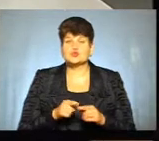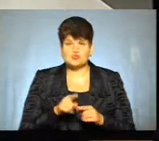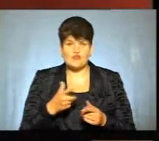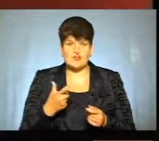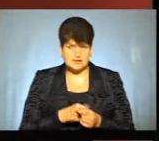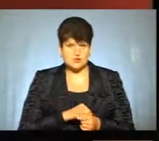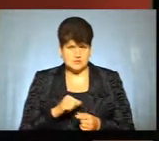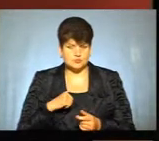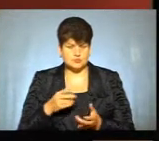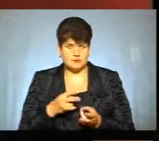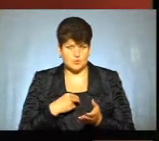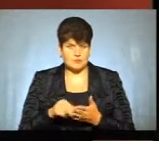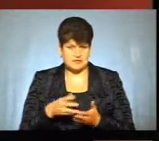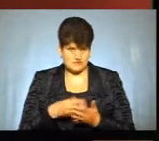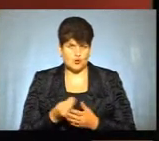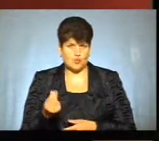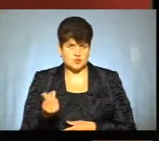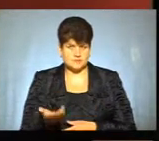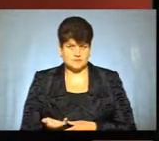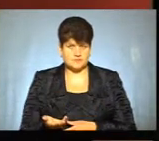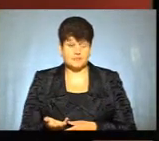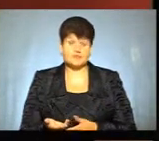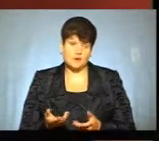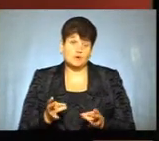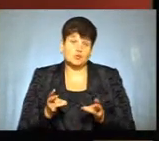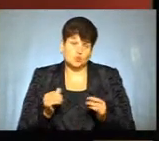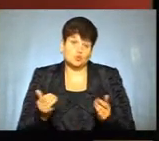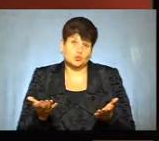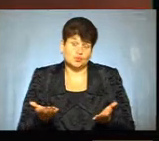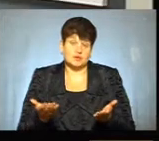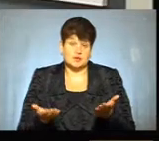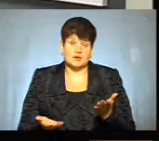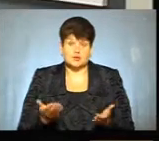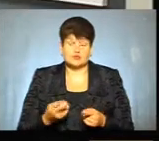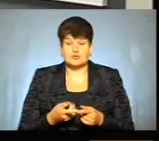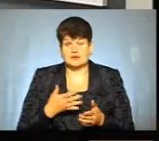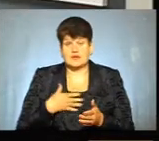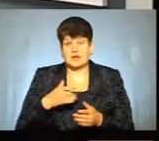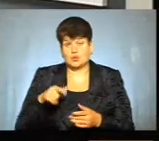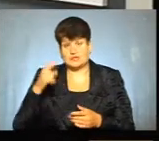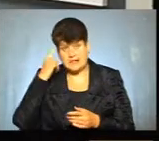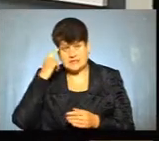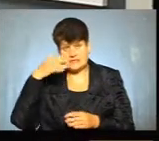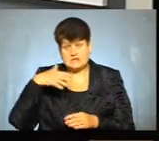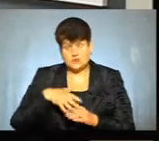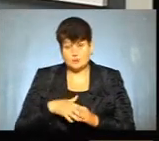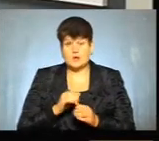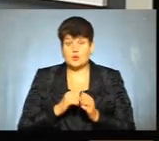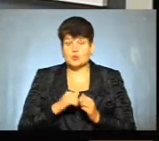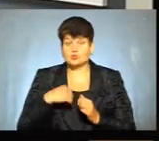потрібно самостійно придбати за власний кошт. Ну, якщо це є в нас такі свідомі громадяни, які